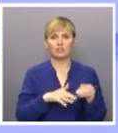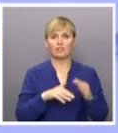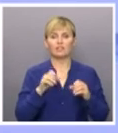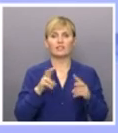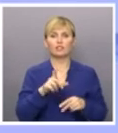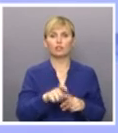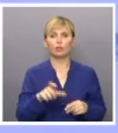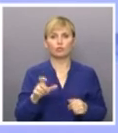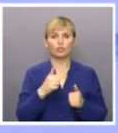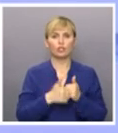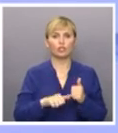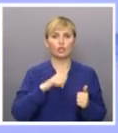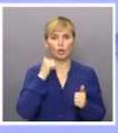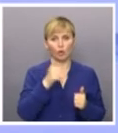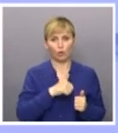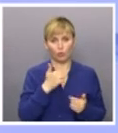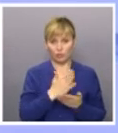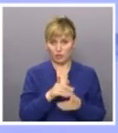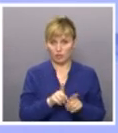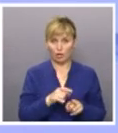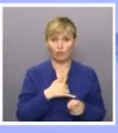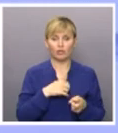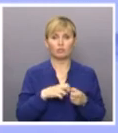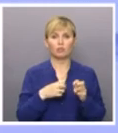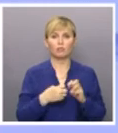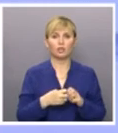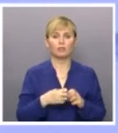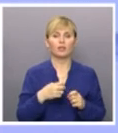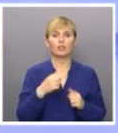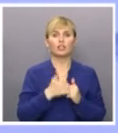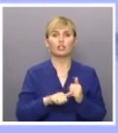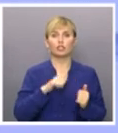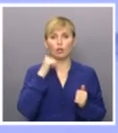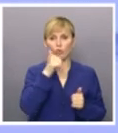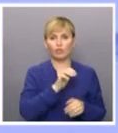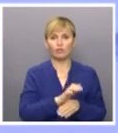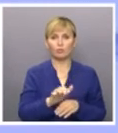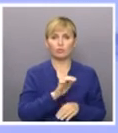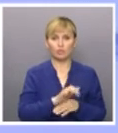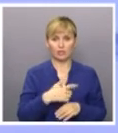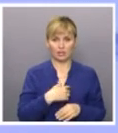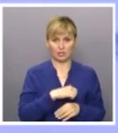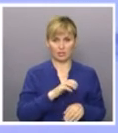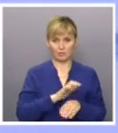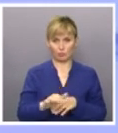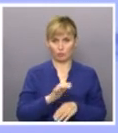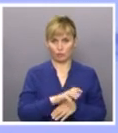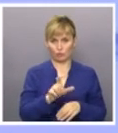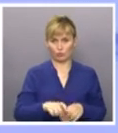кадров. Ежегодно есть такая проблема. Есть такая проблема. Значит, ежегодно выпускается, я сам просто выпускник кафедры ихтиологии